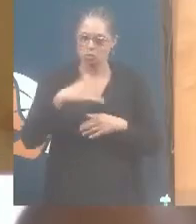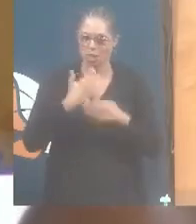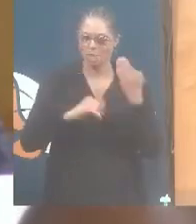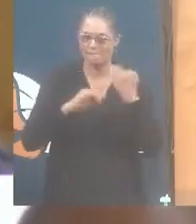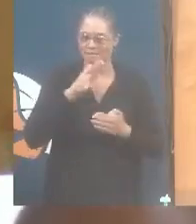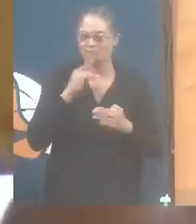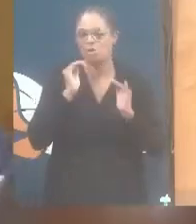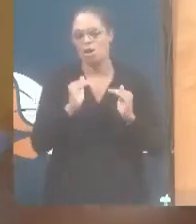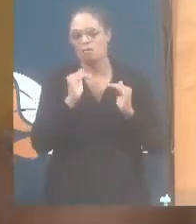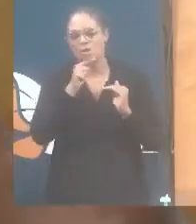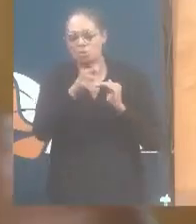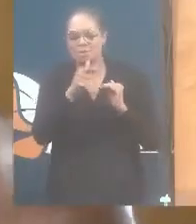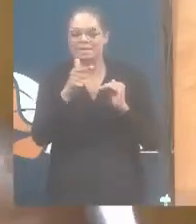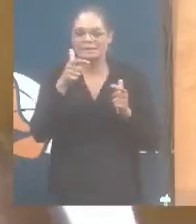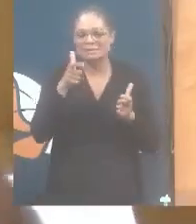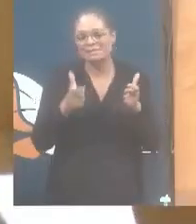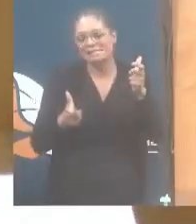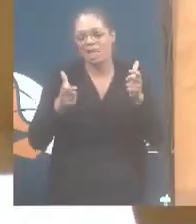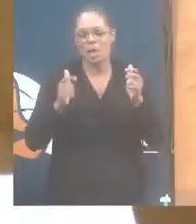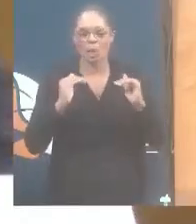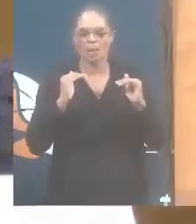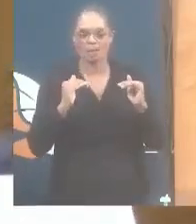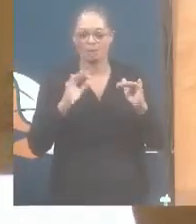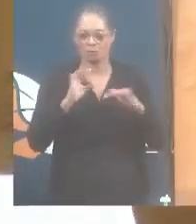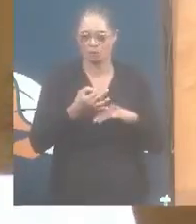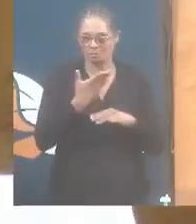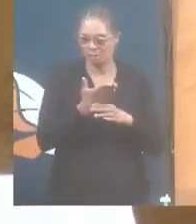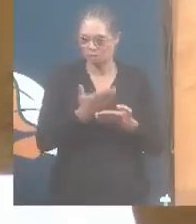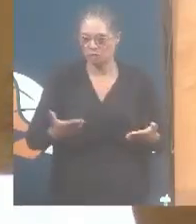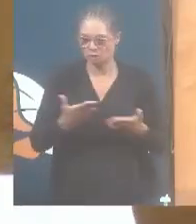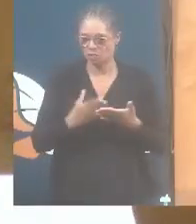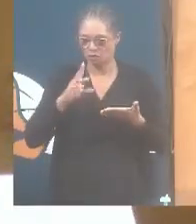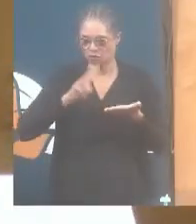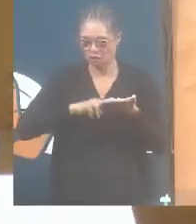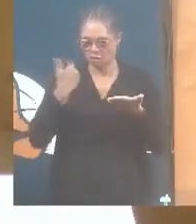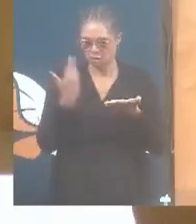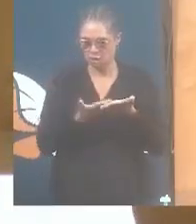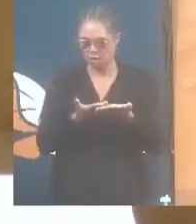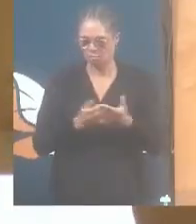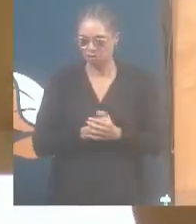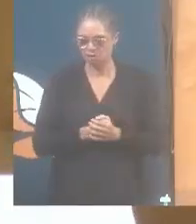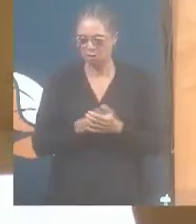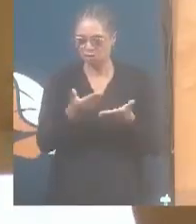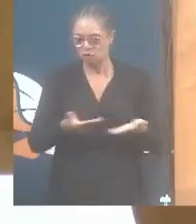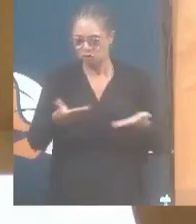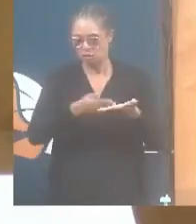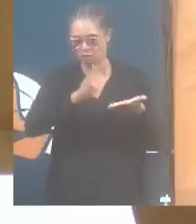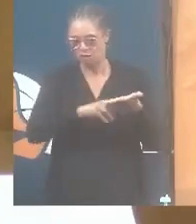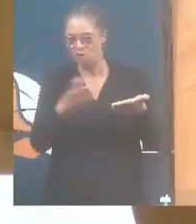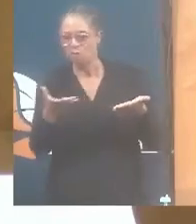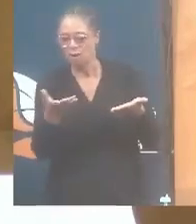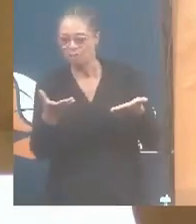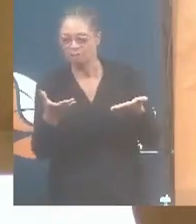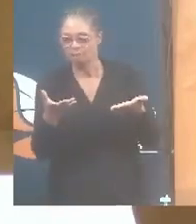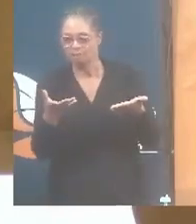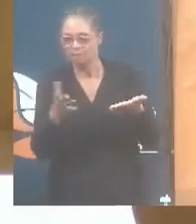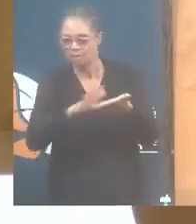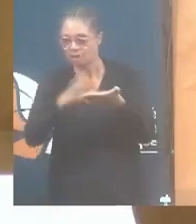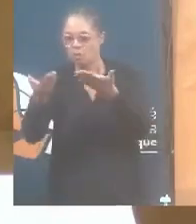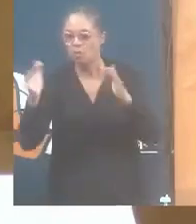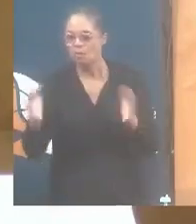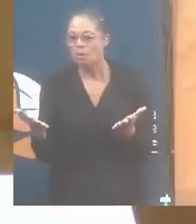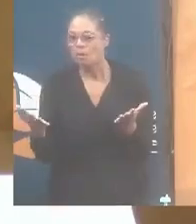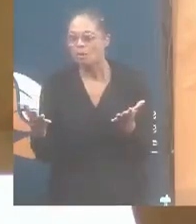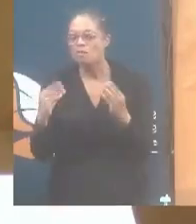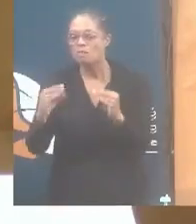pu ramener une certaine assurance, mais il y a une réalité qui est là. Et cette réalité, c'est quoi? Elle se traduit par quoi, cette